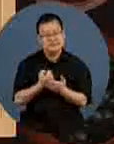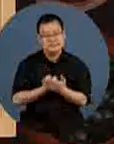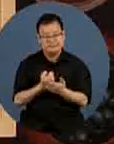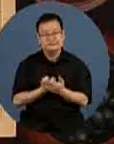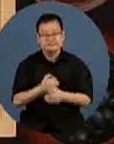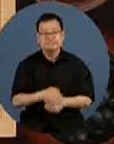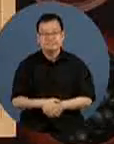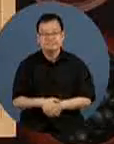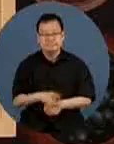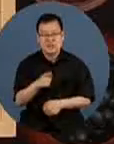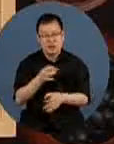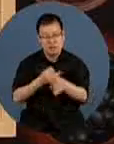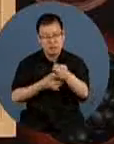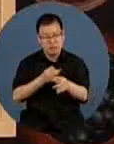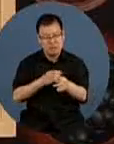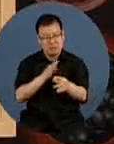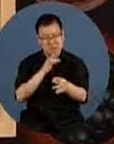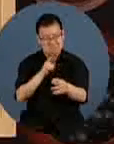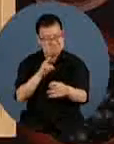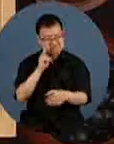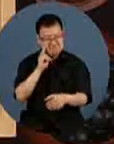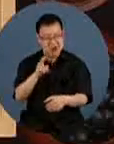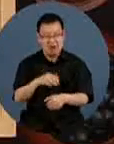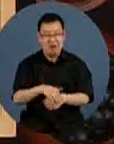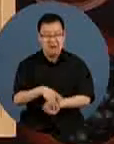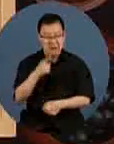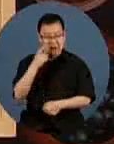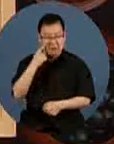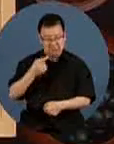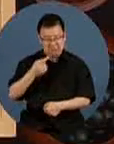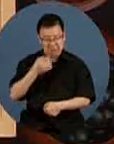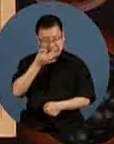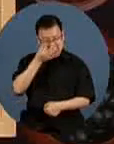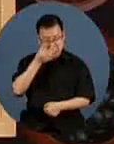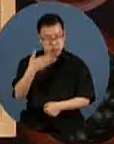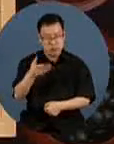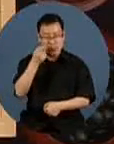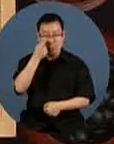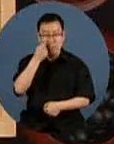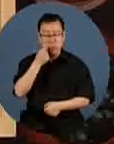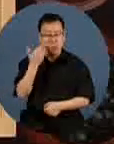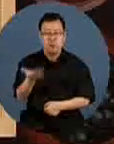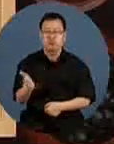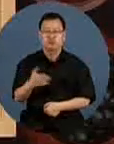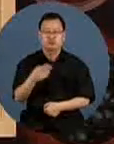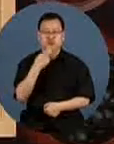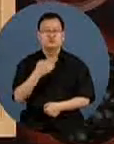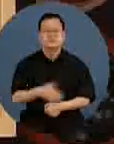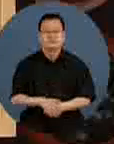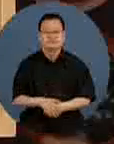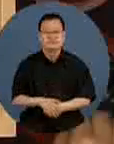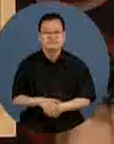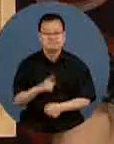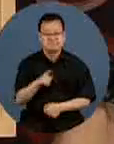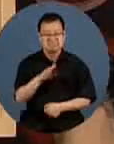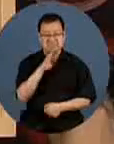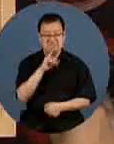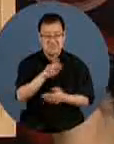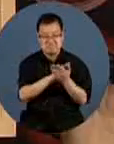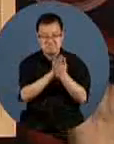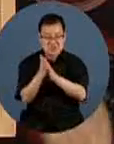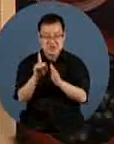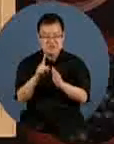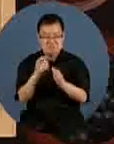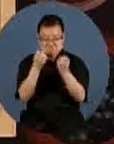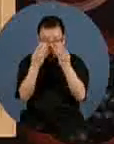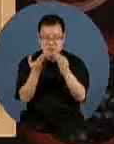네. 그만큼 프로세가 비장합니다. 네. 네. 뭐 어쨌거나 사실 변화와 개혁의 기전이기 때문에 네. 뭐 많은